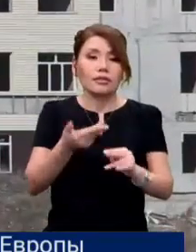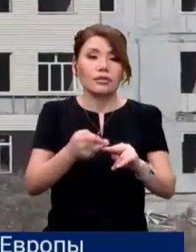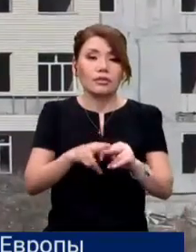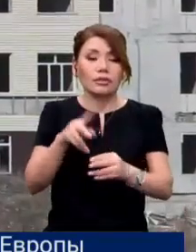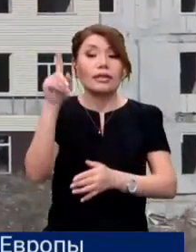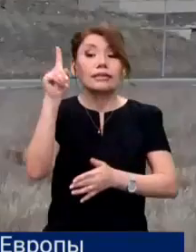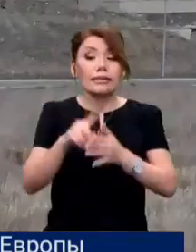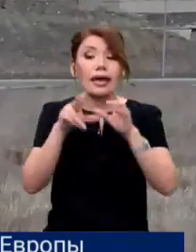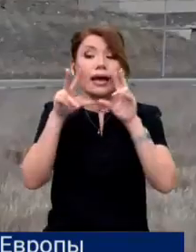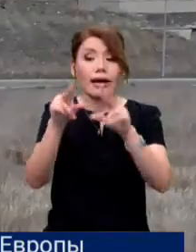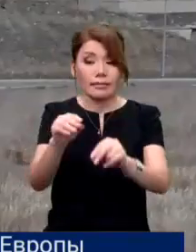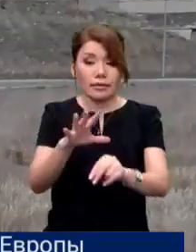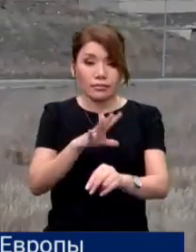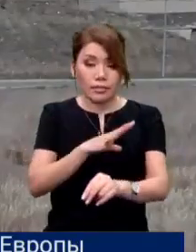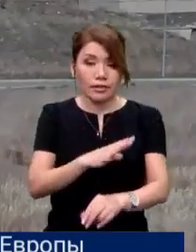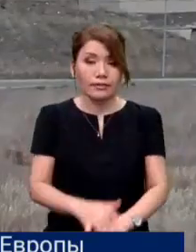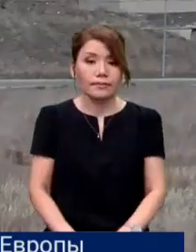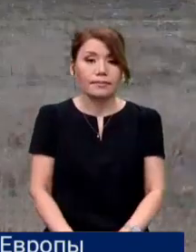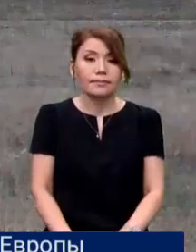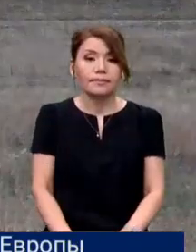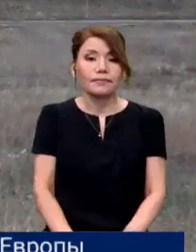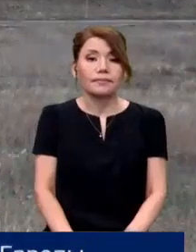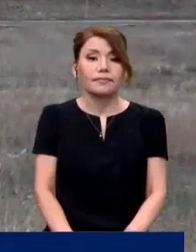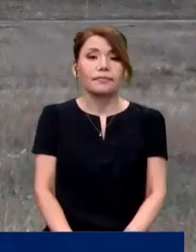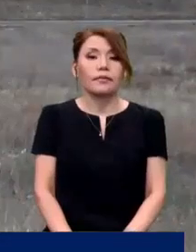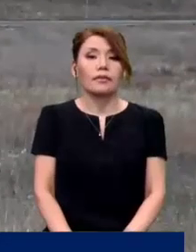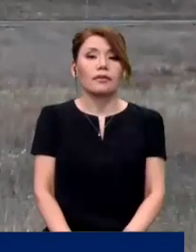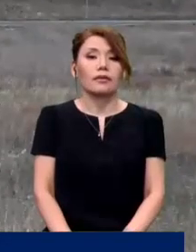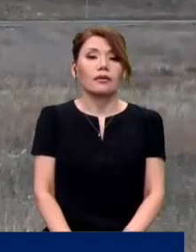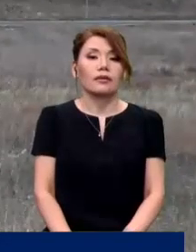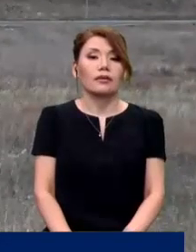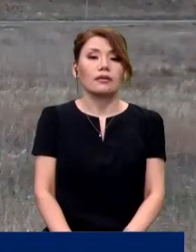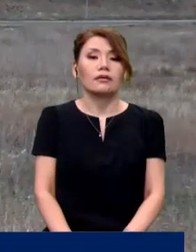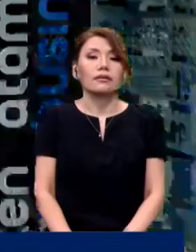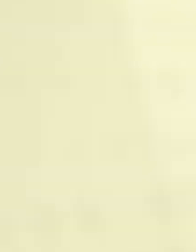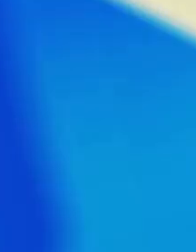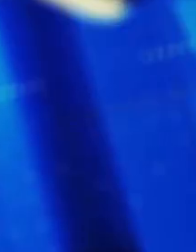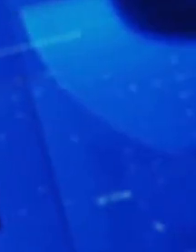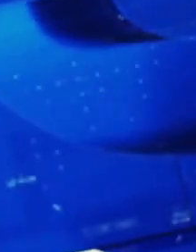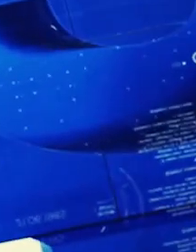айналатынына сендірген еді. Шығыс Қазақстан облысынан Жанболат Санияз, Атамекен Бизнес арнасы.